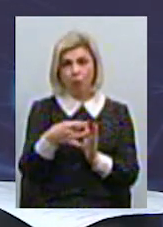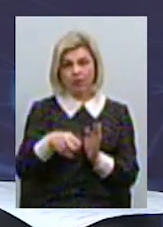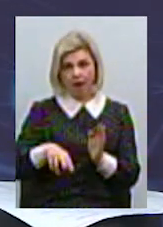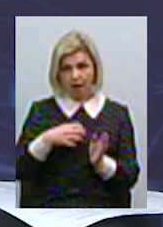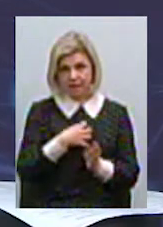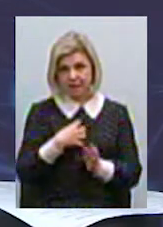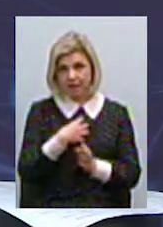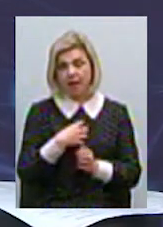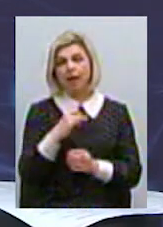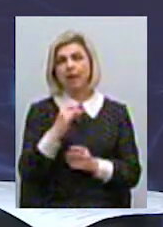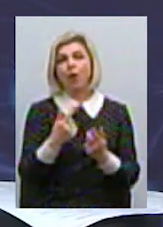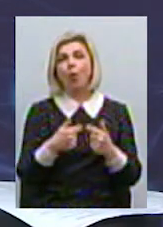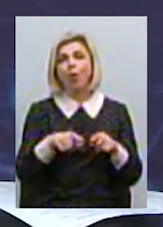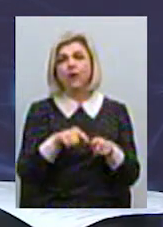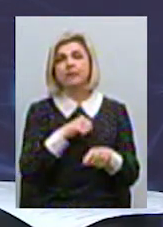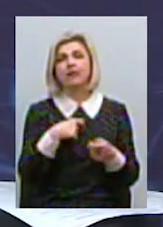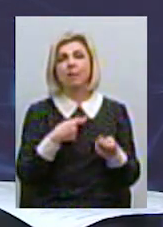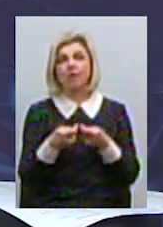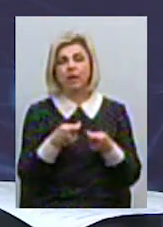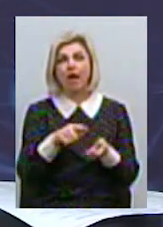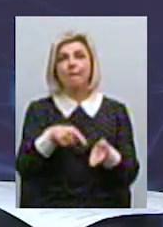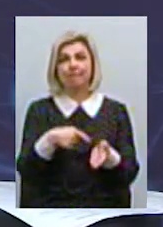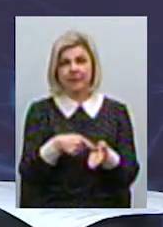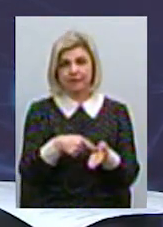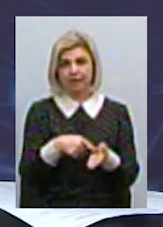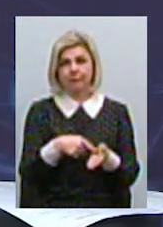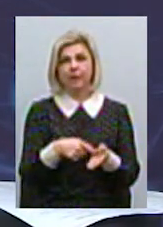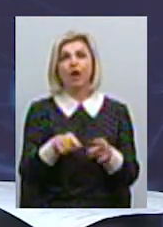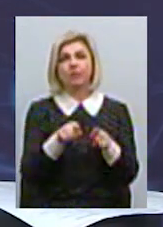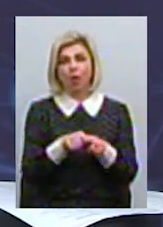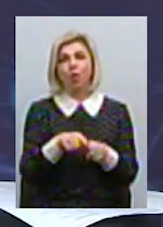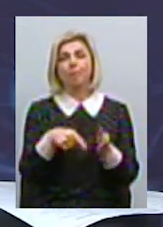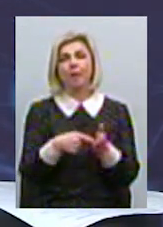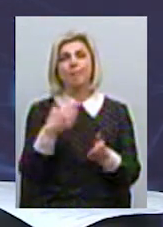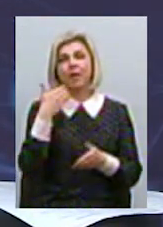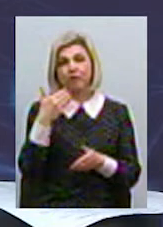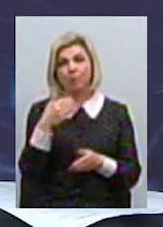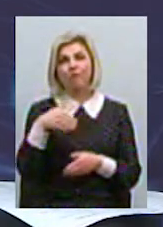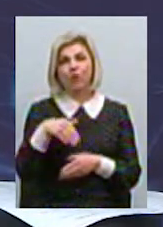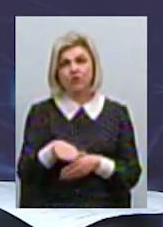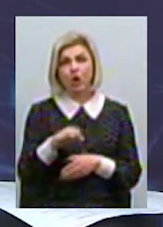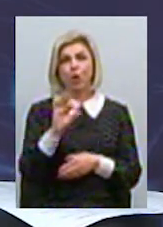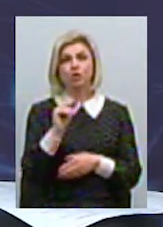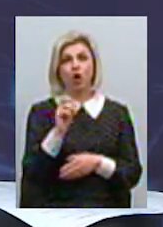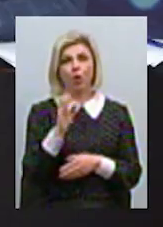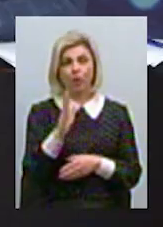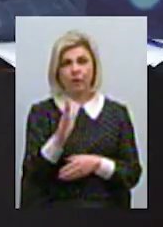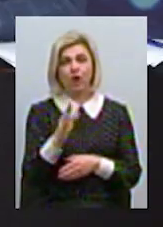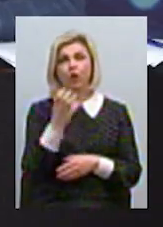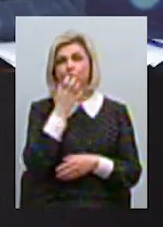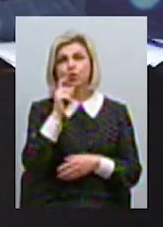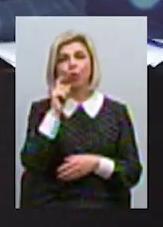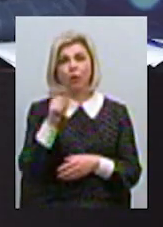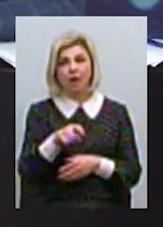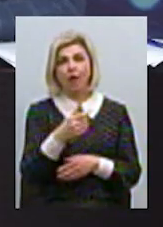при органах місцевого самоврядування міст обласного значення. У нас такі міста, як Первомайськ, Вознесенськ, Очаків, Ніжньоукраїнськ,